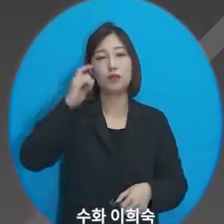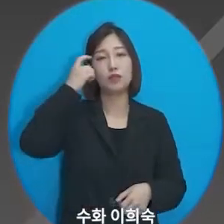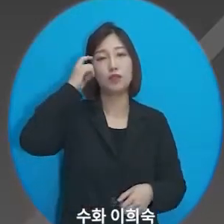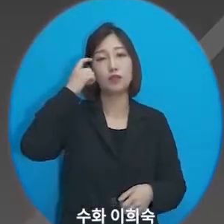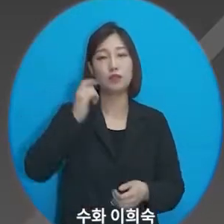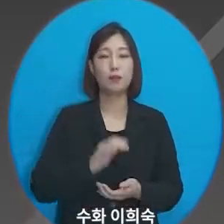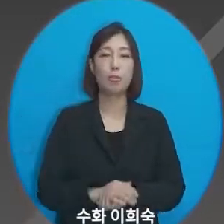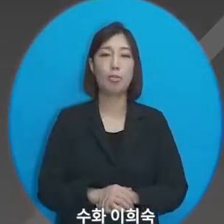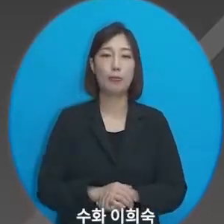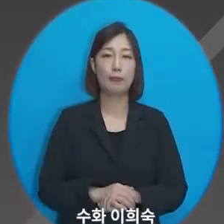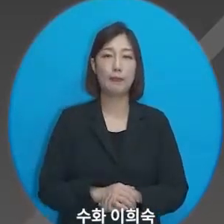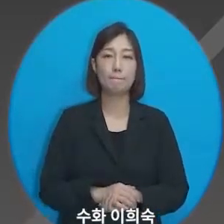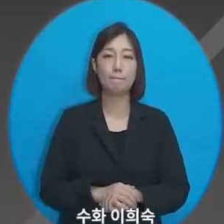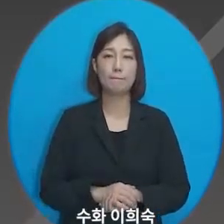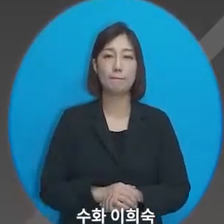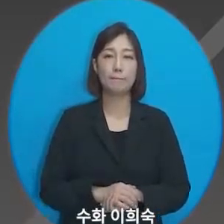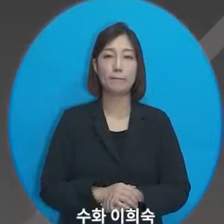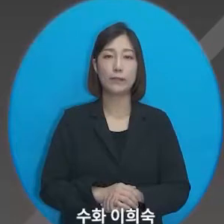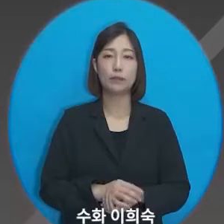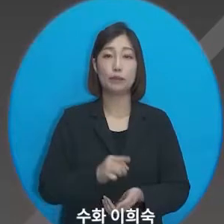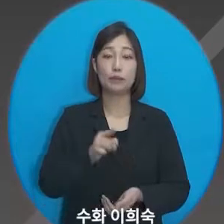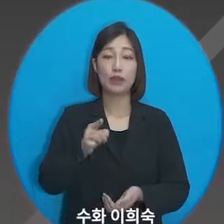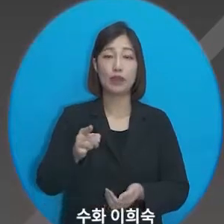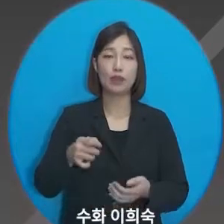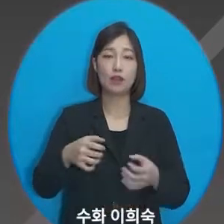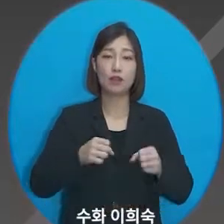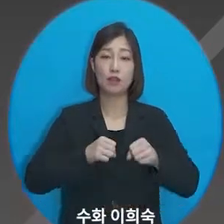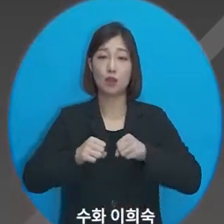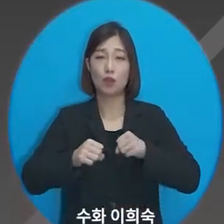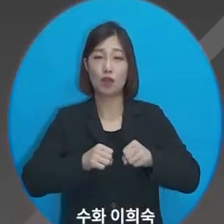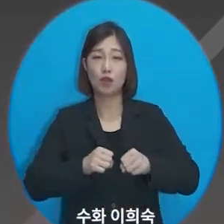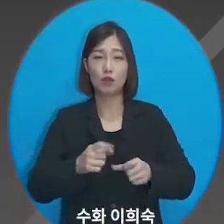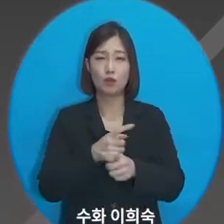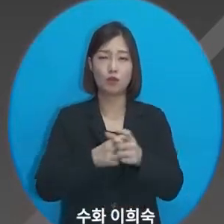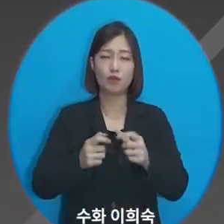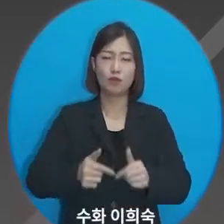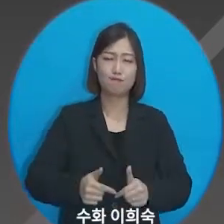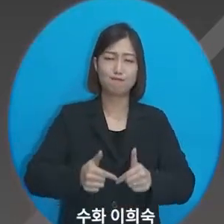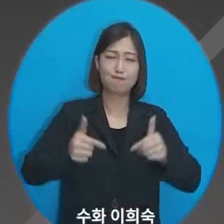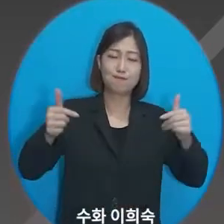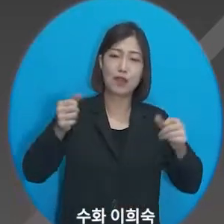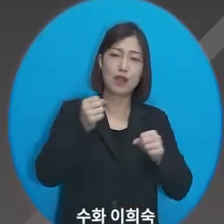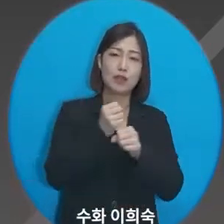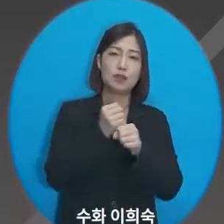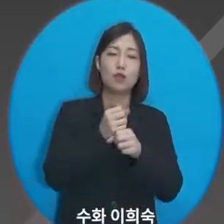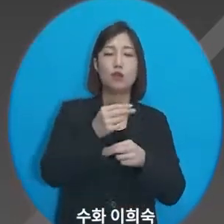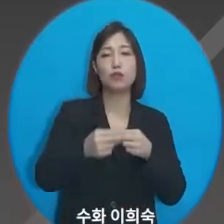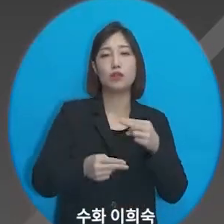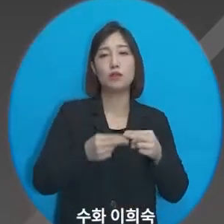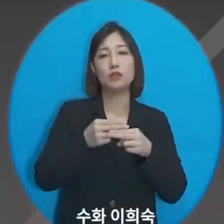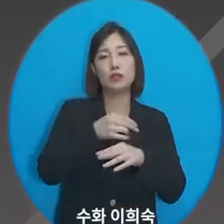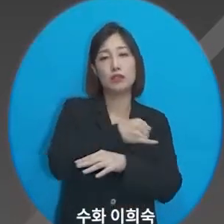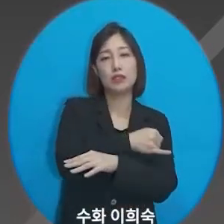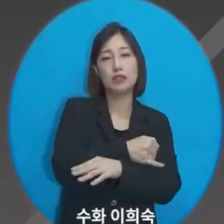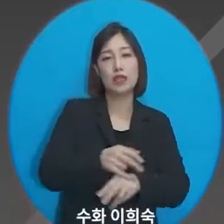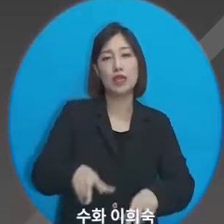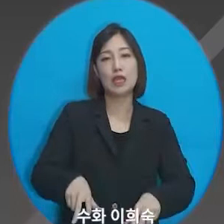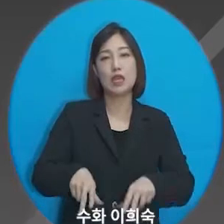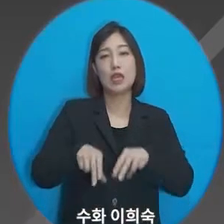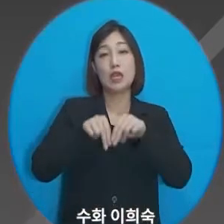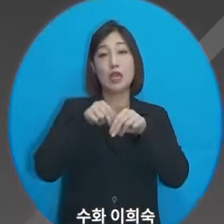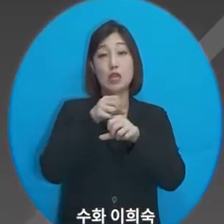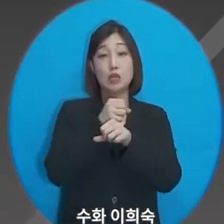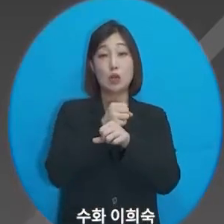있다고 하는데, 그런 걸 더 확장해서 유니버설 디자인을 총괄할 수 있고 어떤 정책과 예산을 총괄할 수 있는